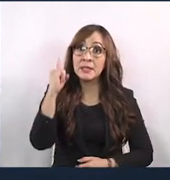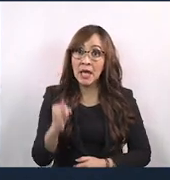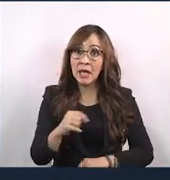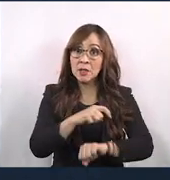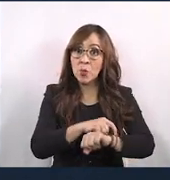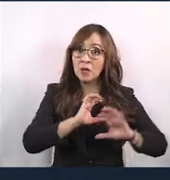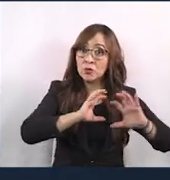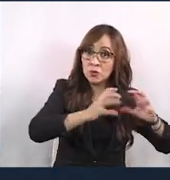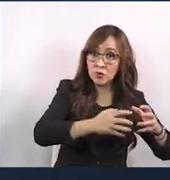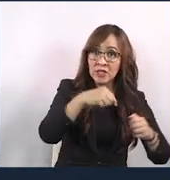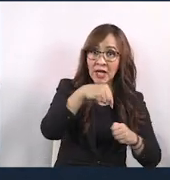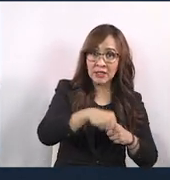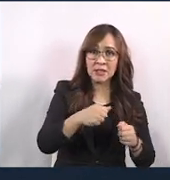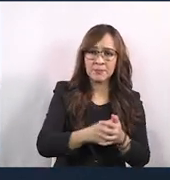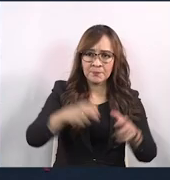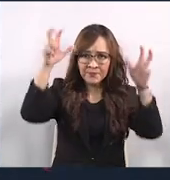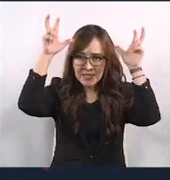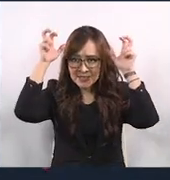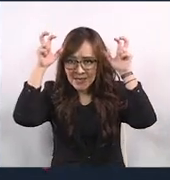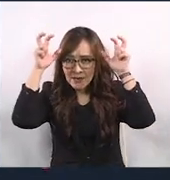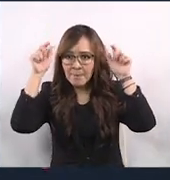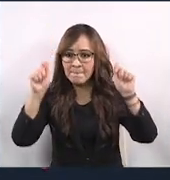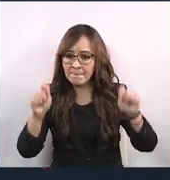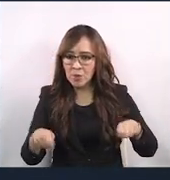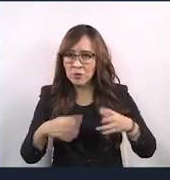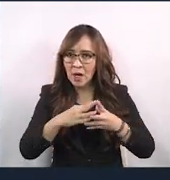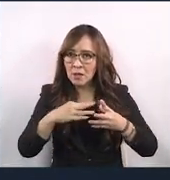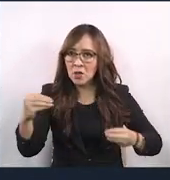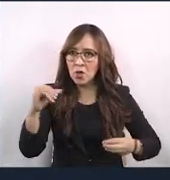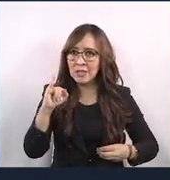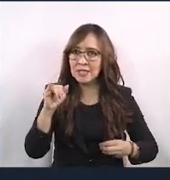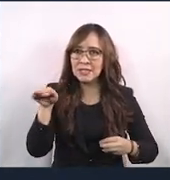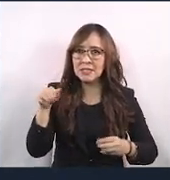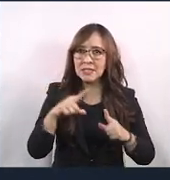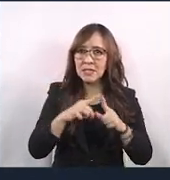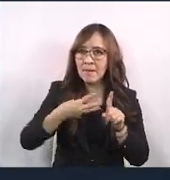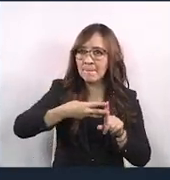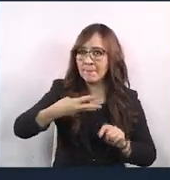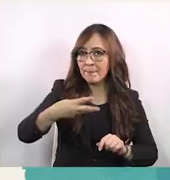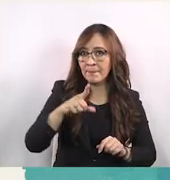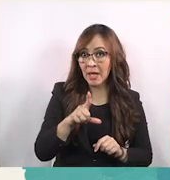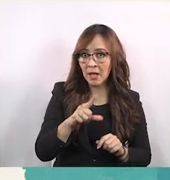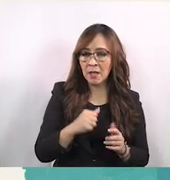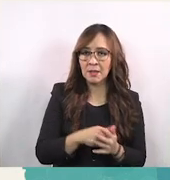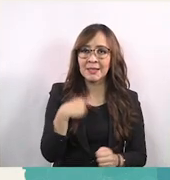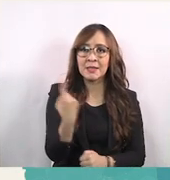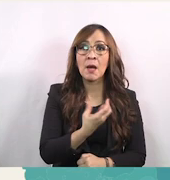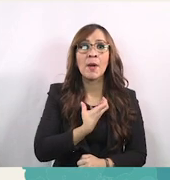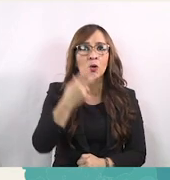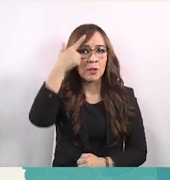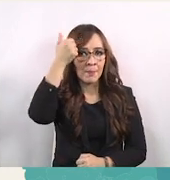zaman Hai setan sedang memakai Rohis tebel Apa itu Rocky sempel kita mau belajar Hari ini ulangan